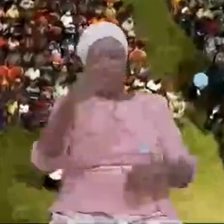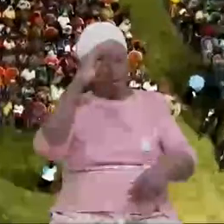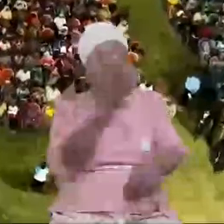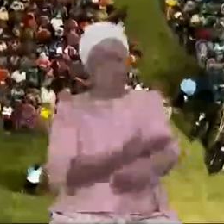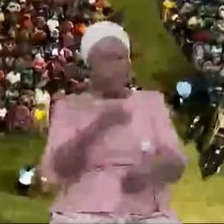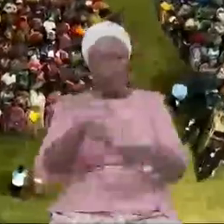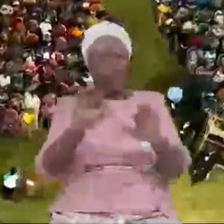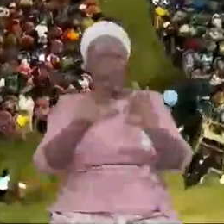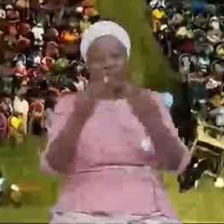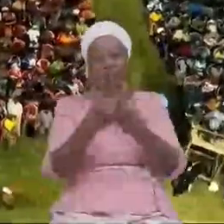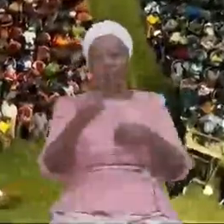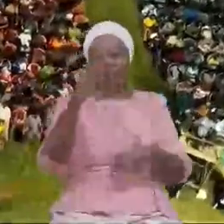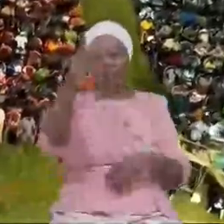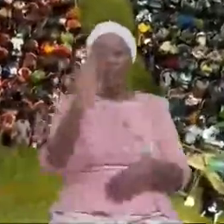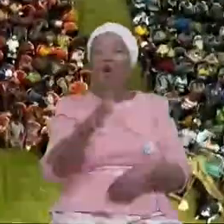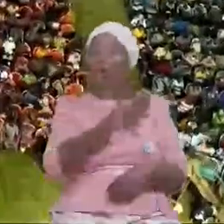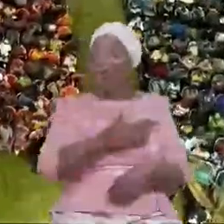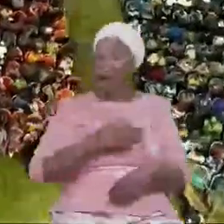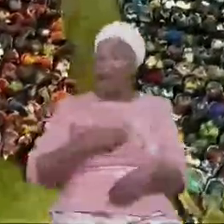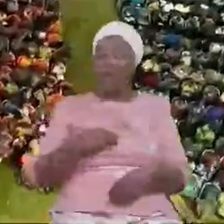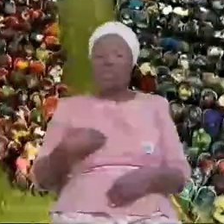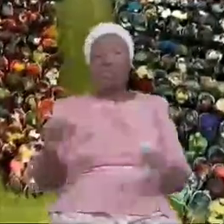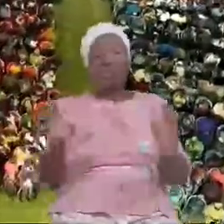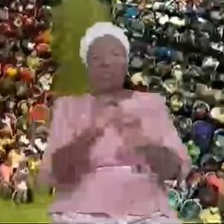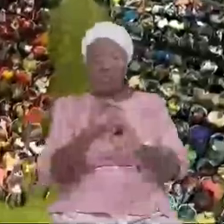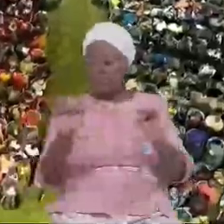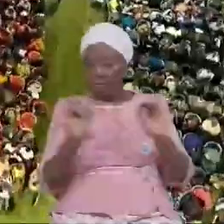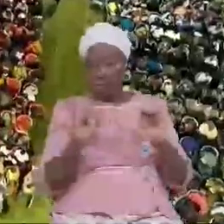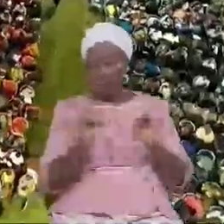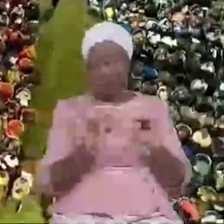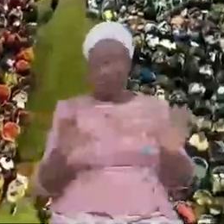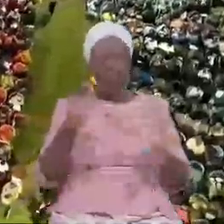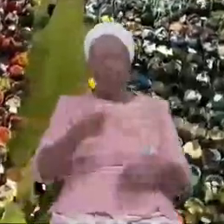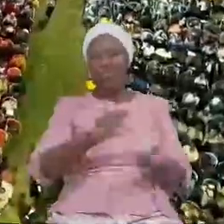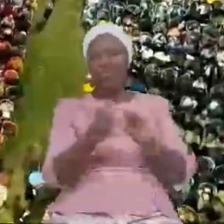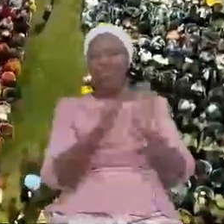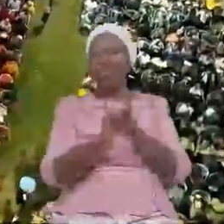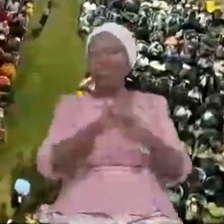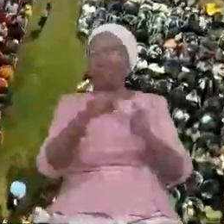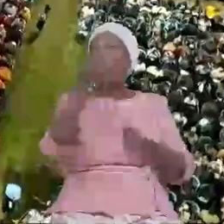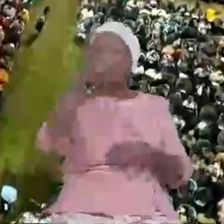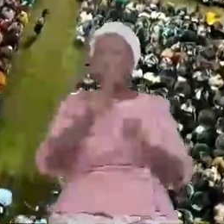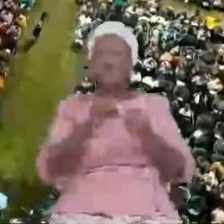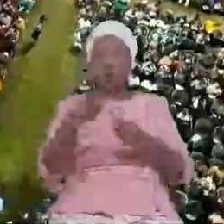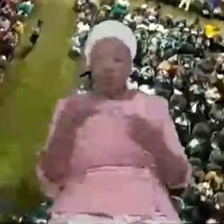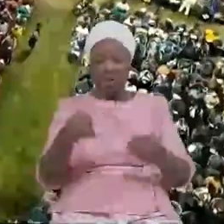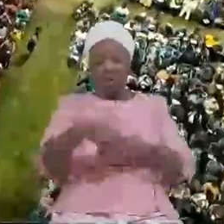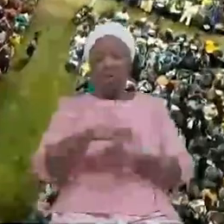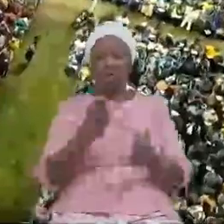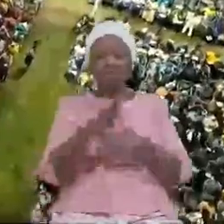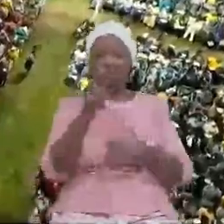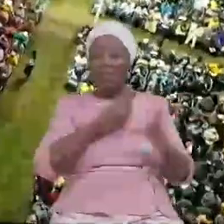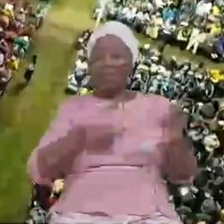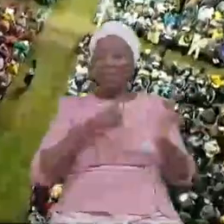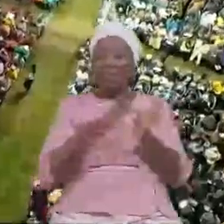la famille de Dieu. Et rien ne peut changer cela. Quand Dieu s'adresse à vous